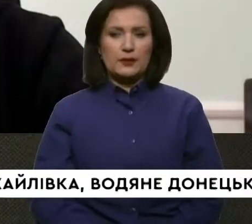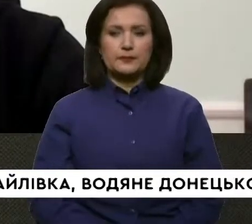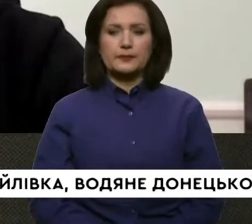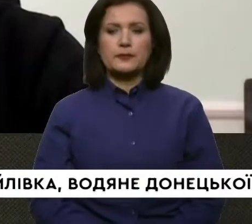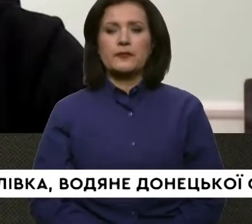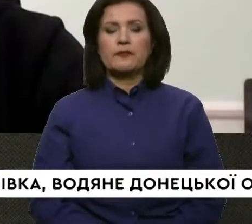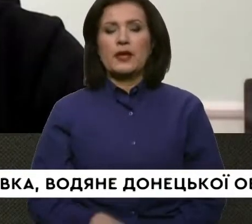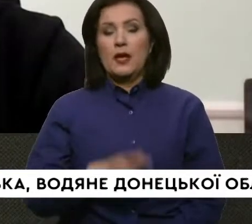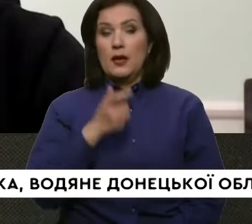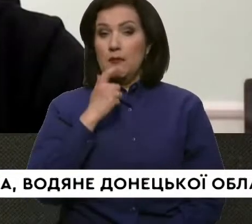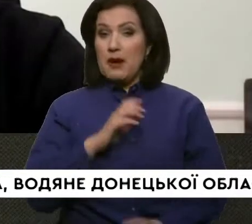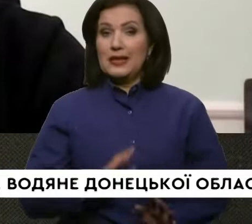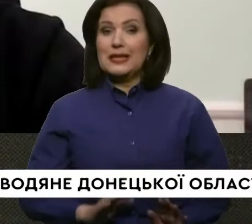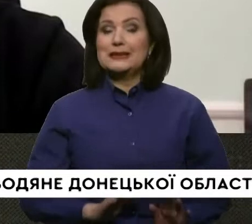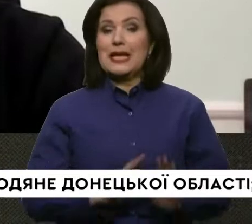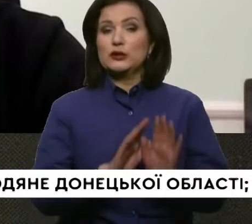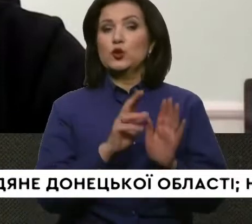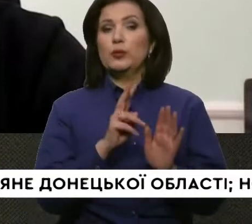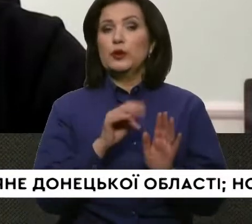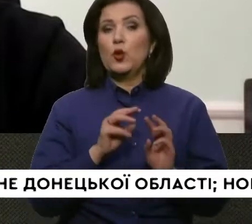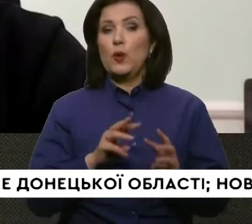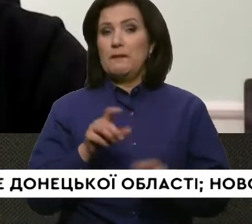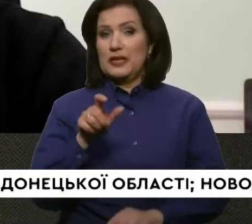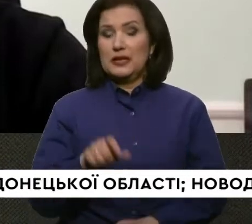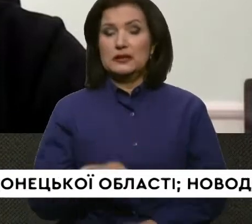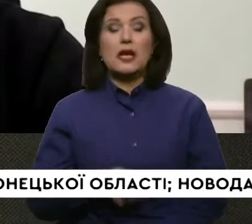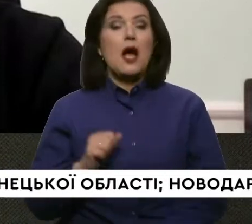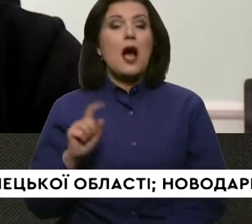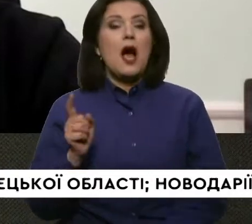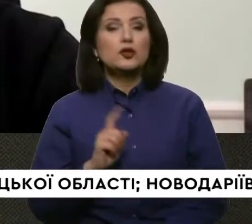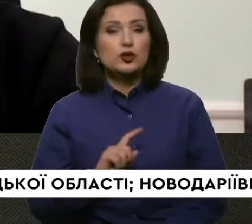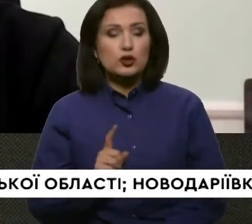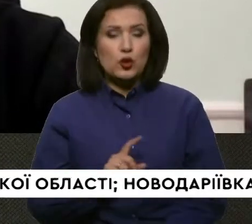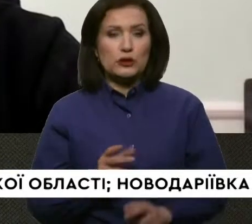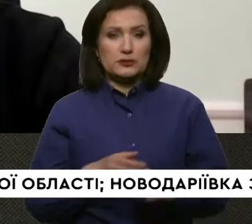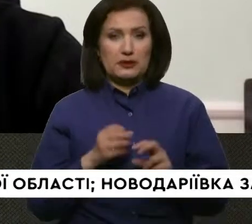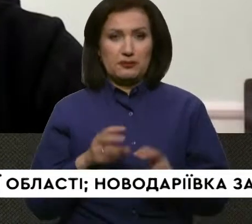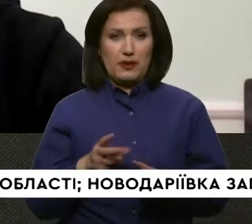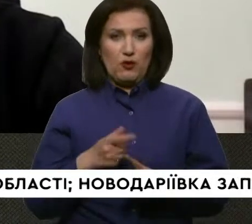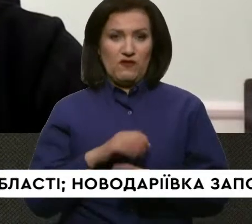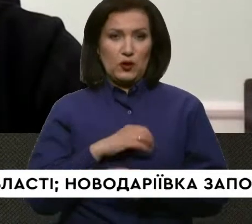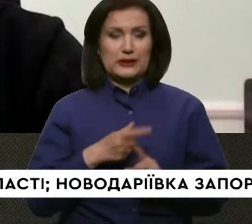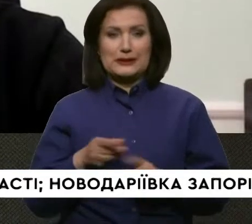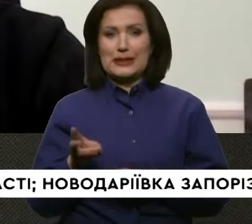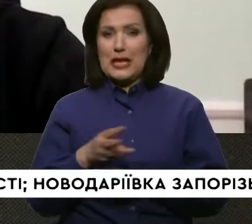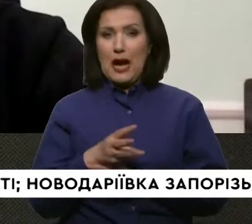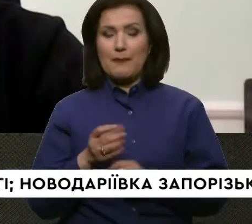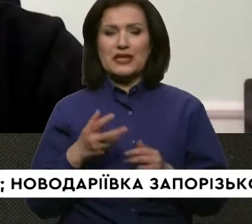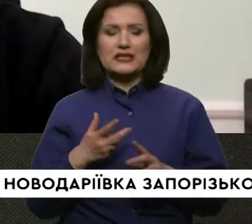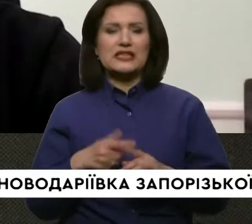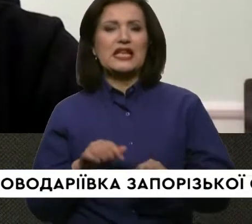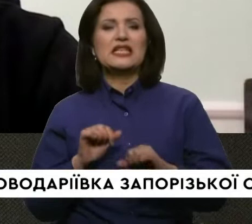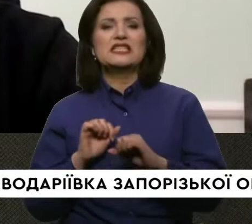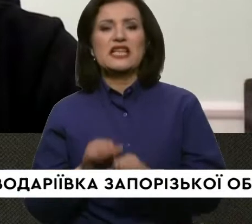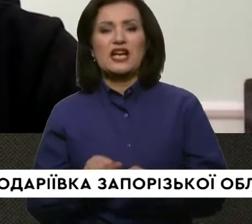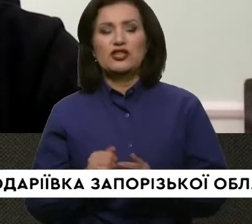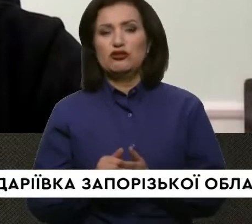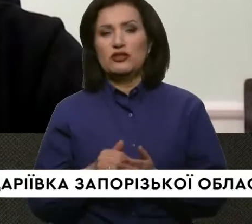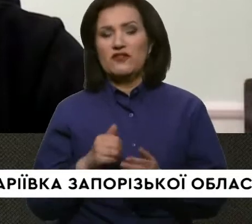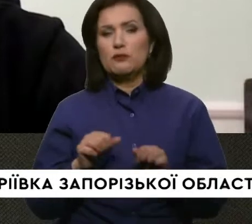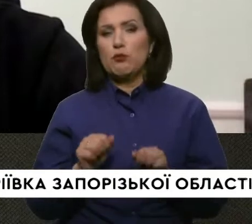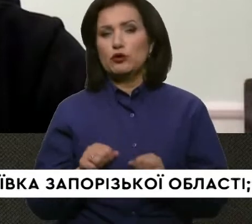Пане заступнику міністра, скажіть, будь ласка, що з безпекою саме використання цих камер? І наскільки вони захищені